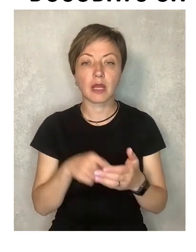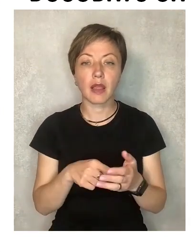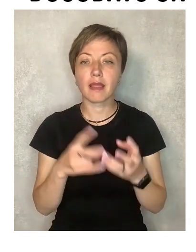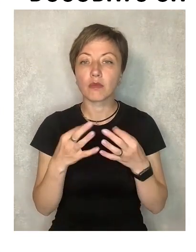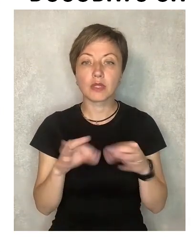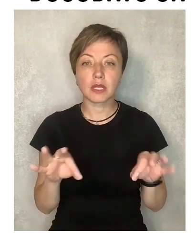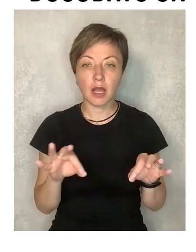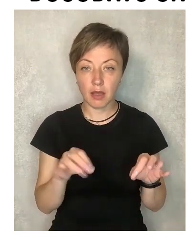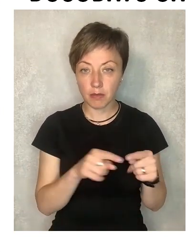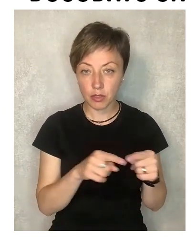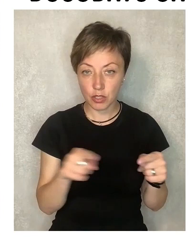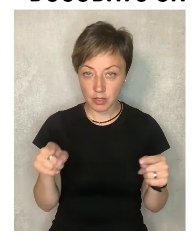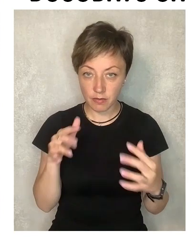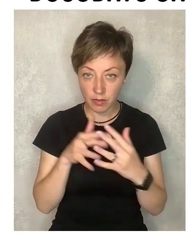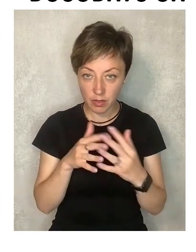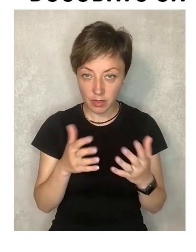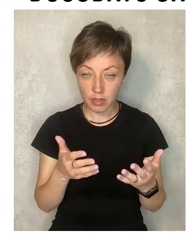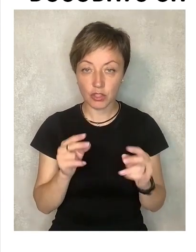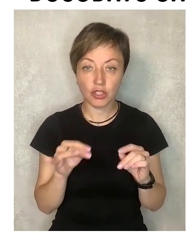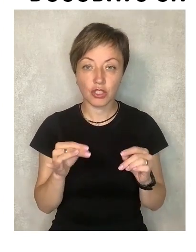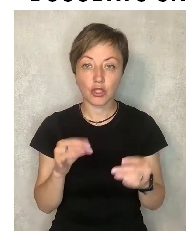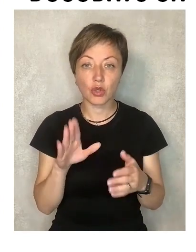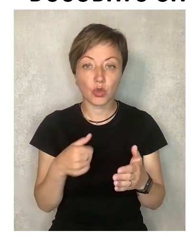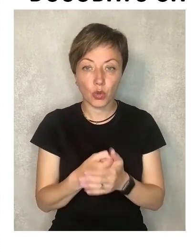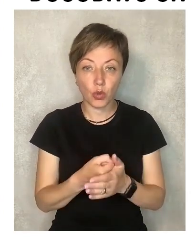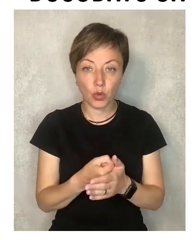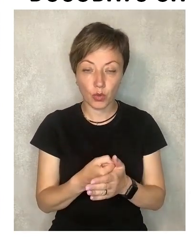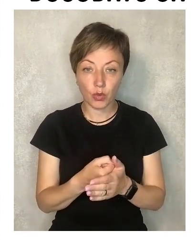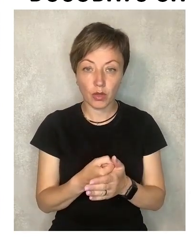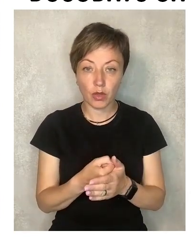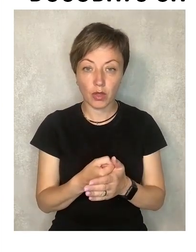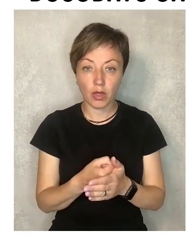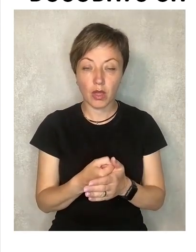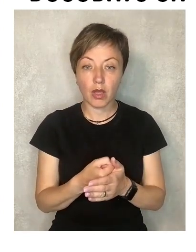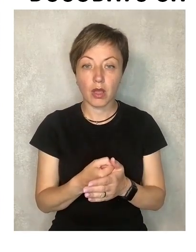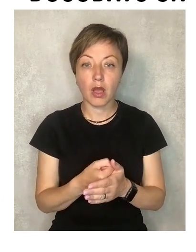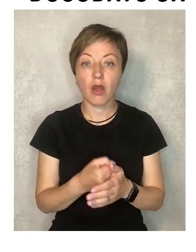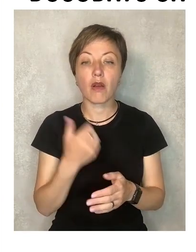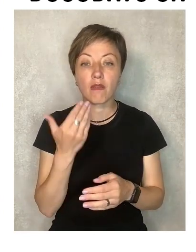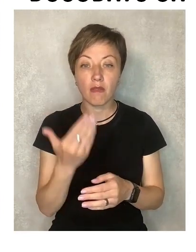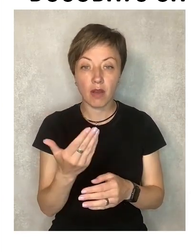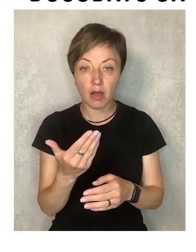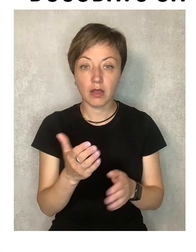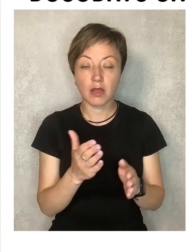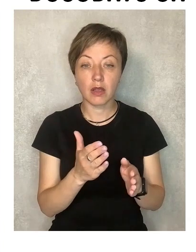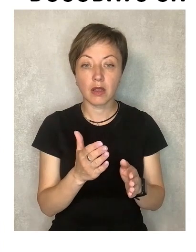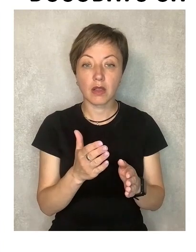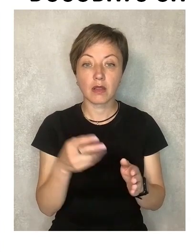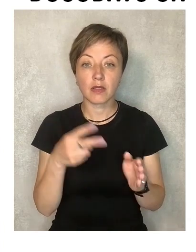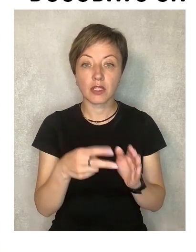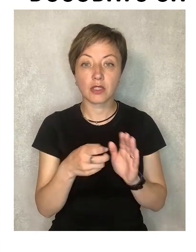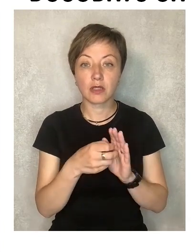час повномасштабного вторгнення чи і до? До. Ого, супер. До, значить, ваш алгоритм... З 18-го року